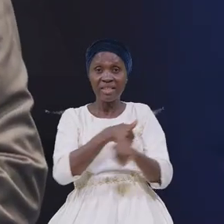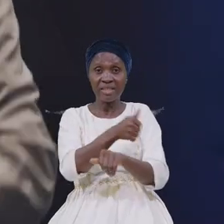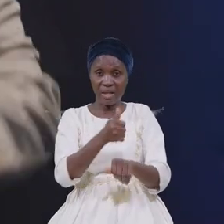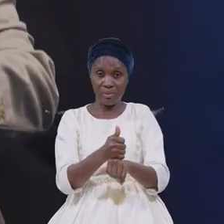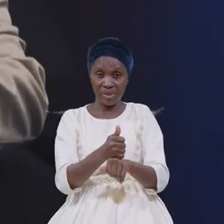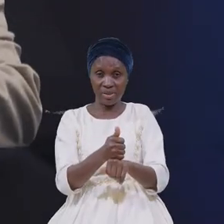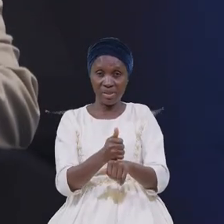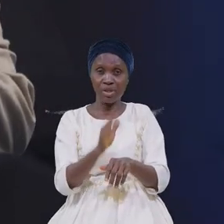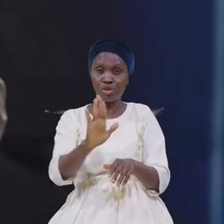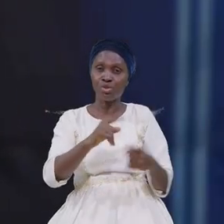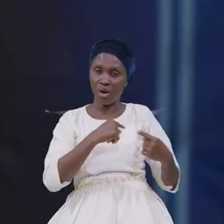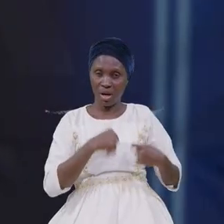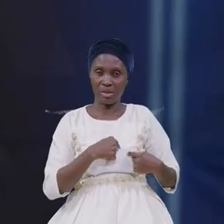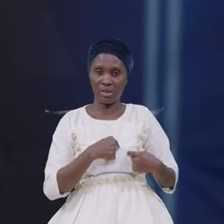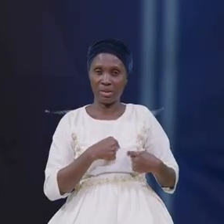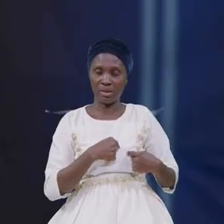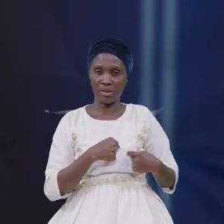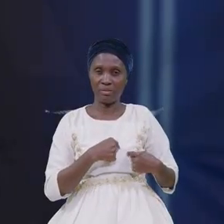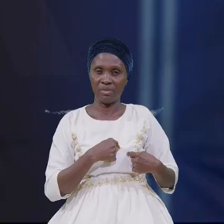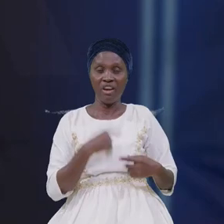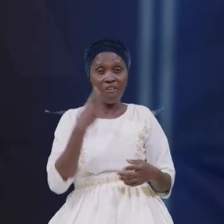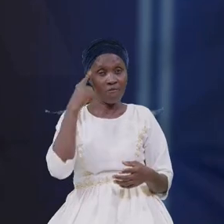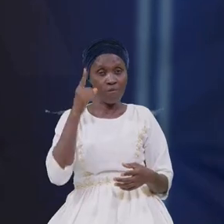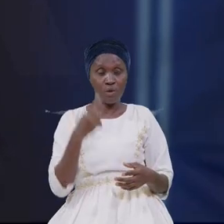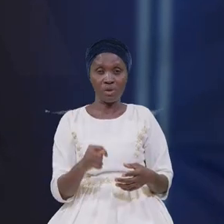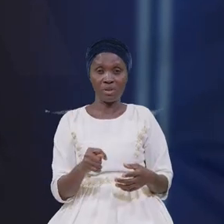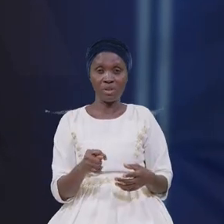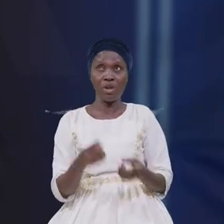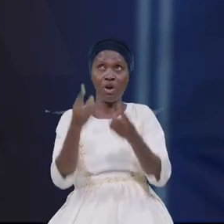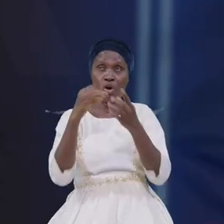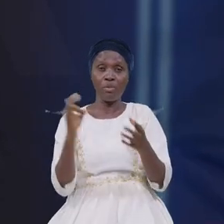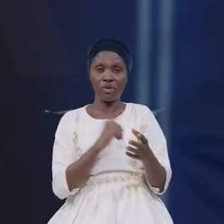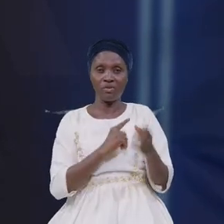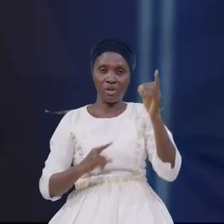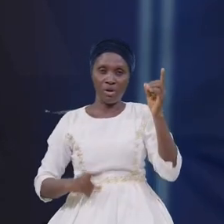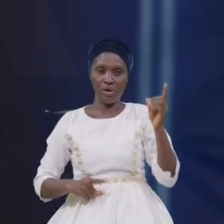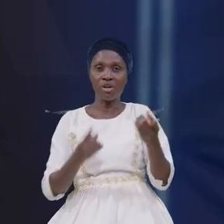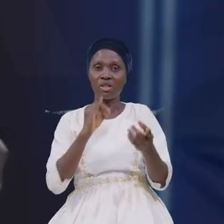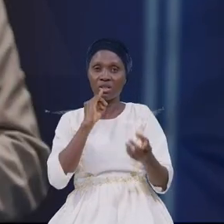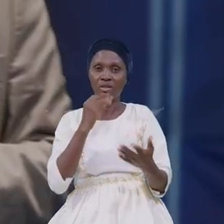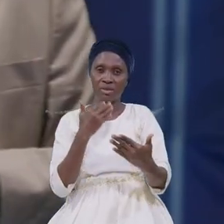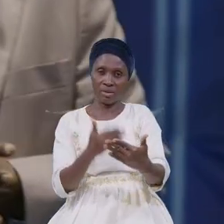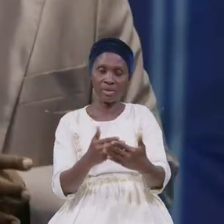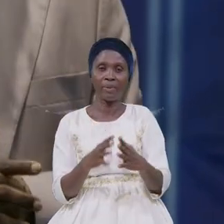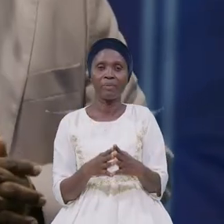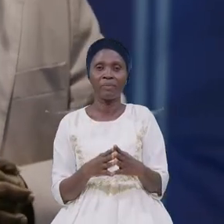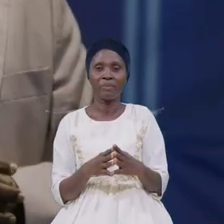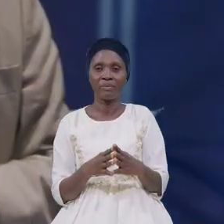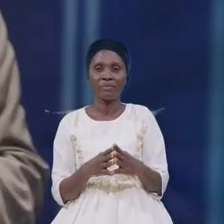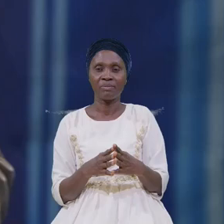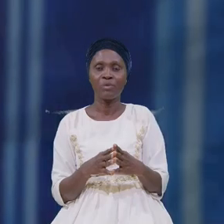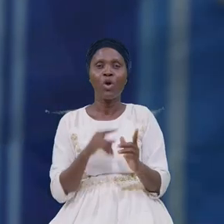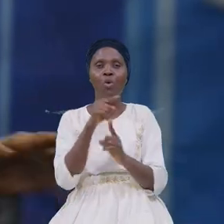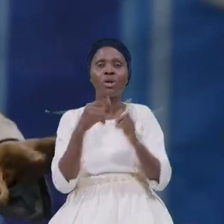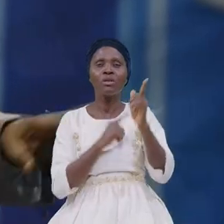Affermissez vos cœurs, car l'avènement du Seigneur est proche. Lorsque le Seigneur